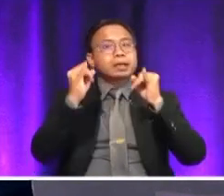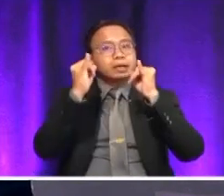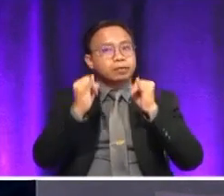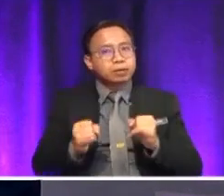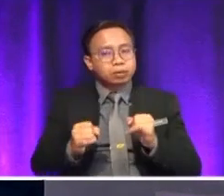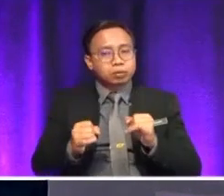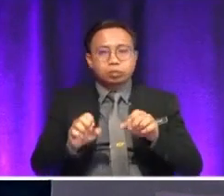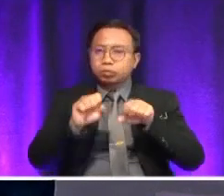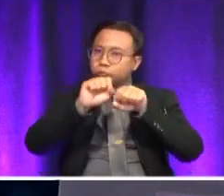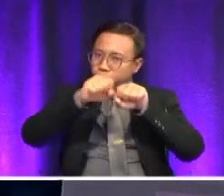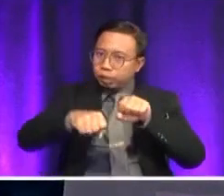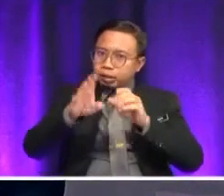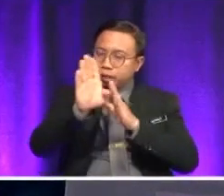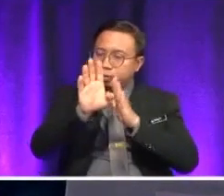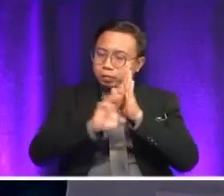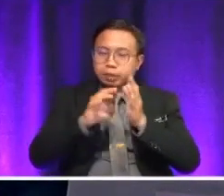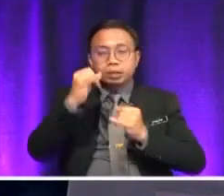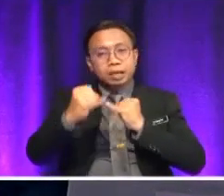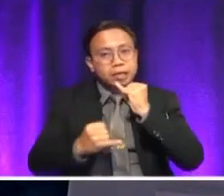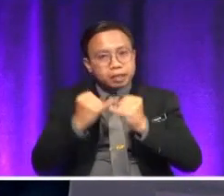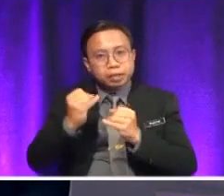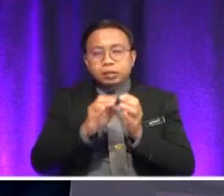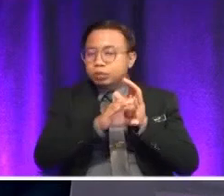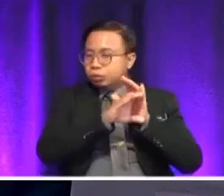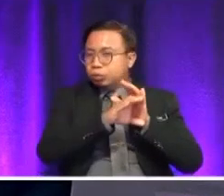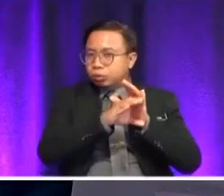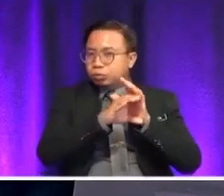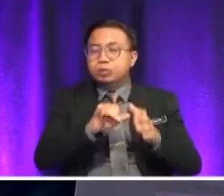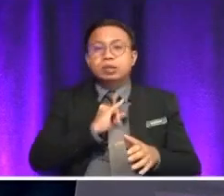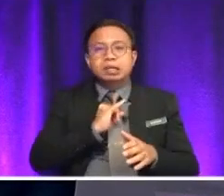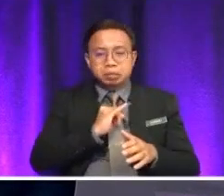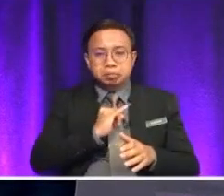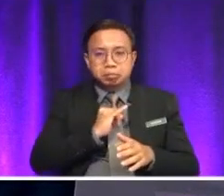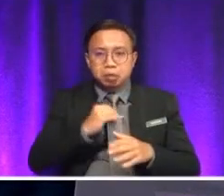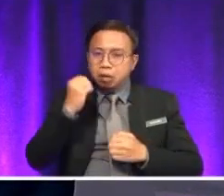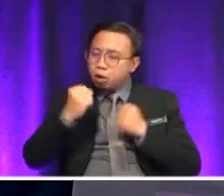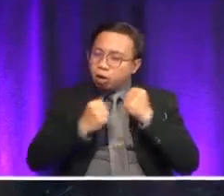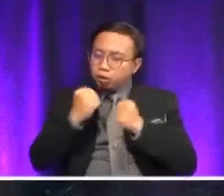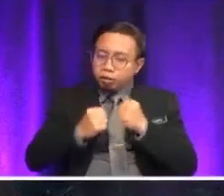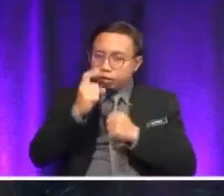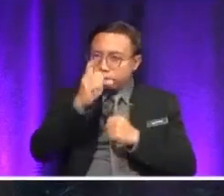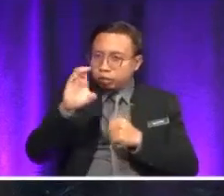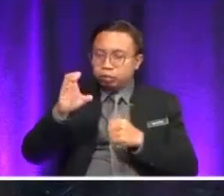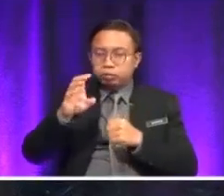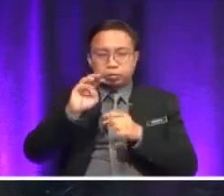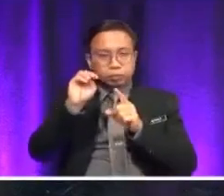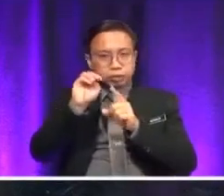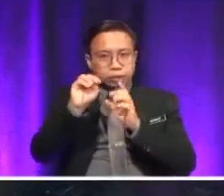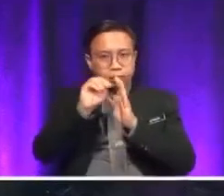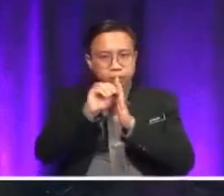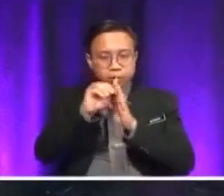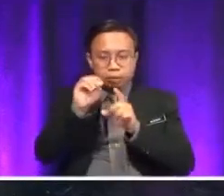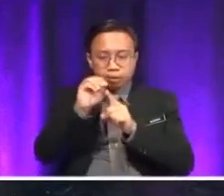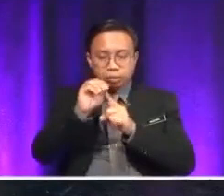supaya berjaya. Contoh, contoh macam saya pelari 100 meter. So saya nak dapatkan nombor 1. So saya kena buat